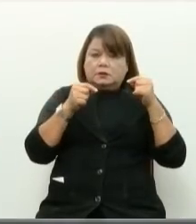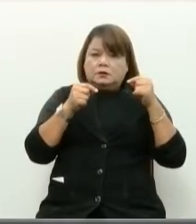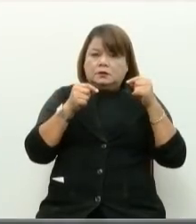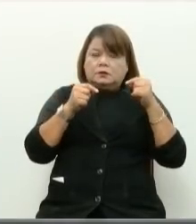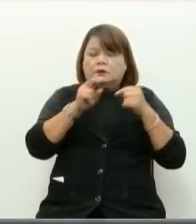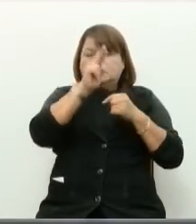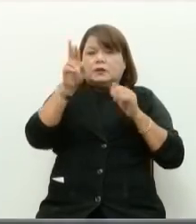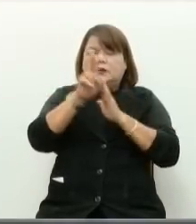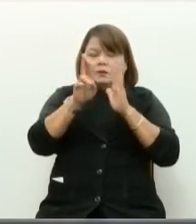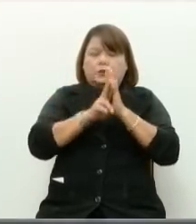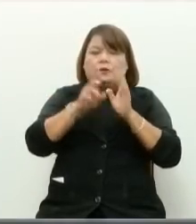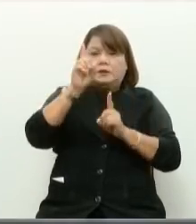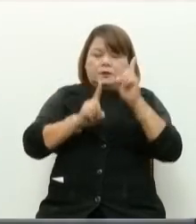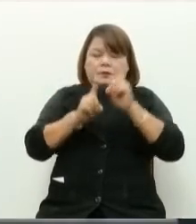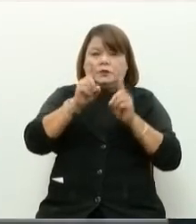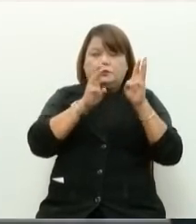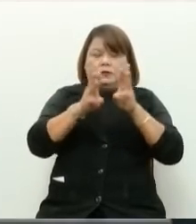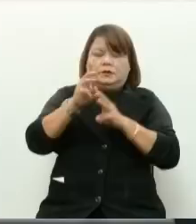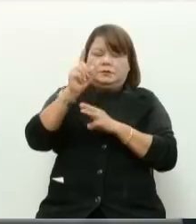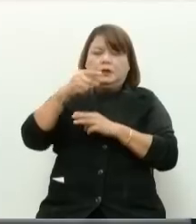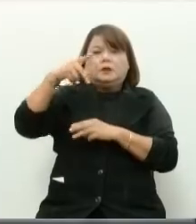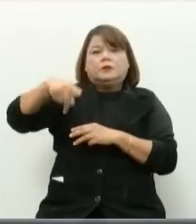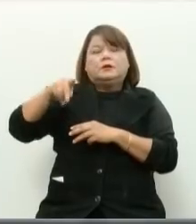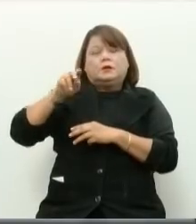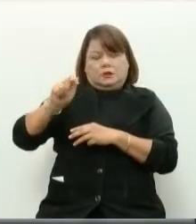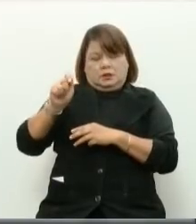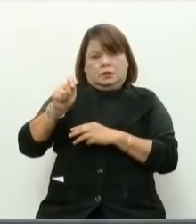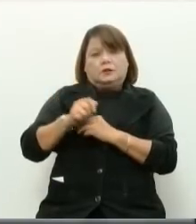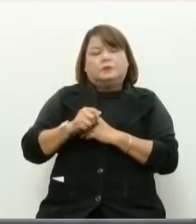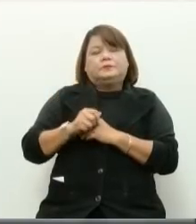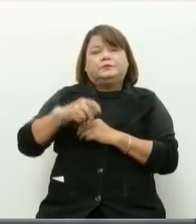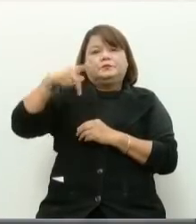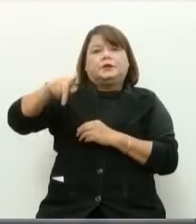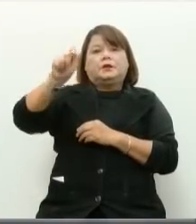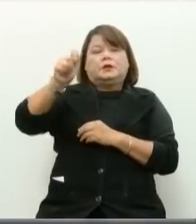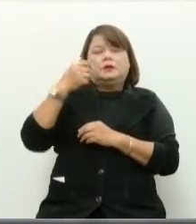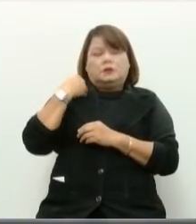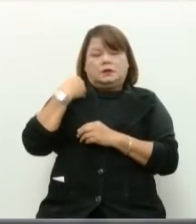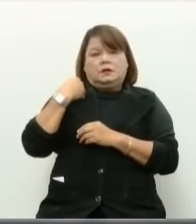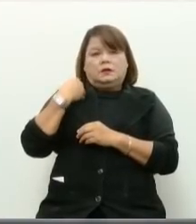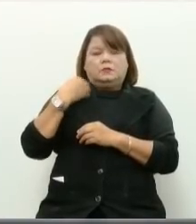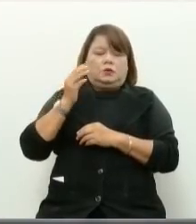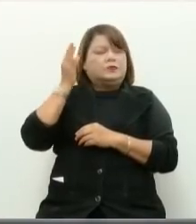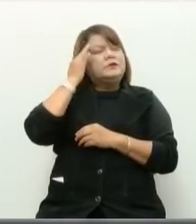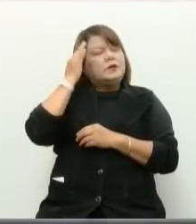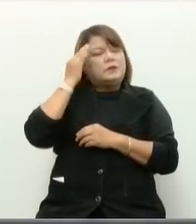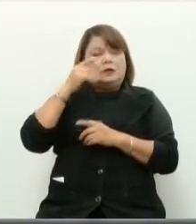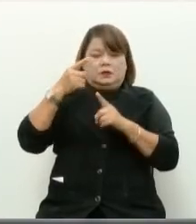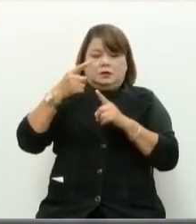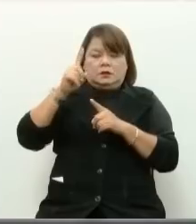ใช้ระบบการประเมินแนวใหม่ที่ PA เพราะฉะนั้นตัว PA เองเนี่ยเรื่องเราก็ทราบนะครับตั้งแต่1ตุ